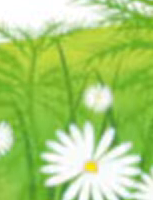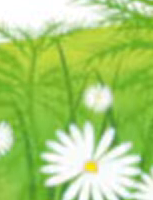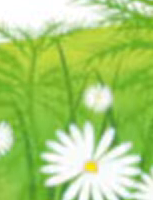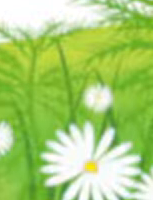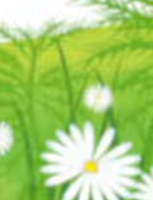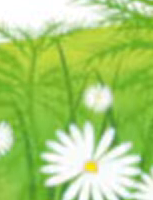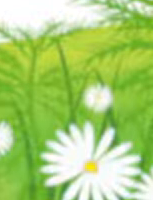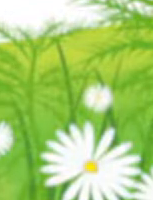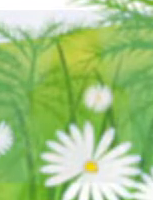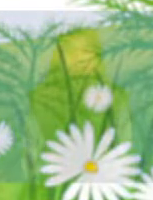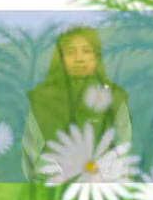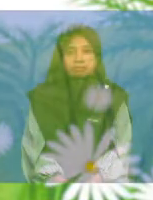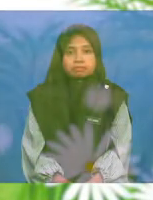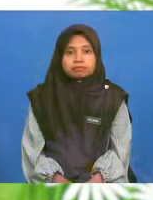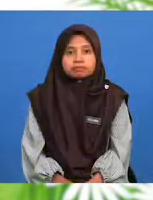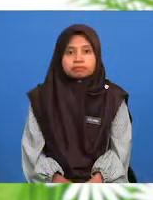بَرِيئًا.